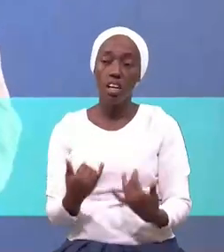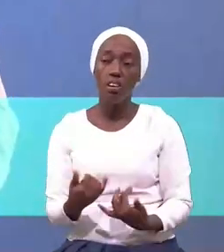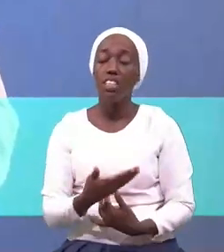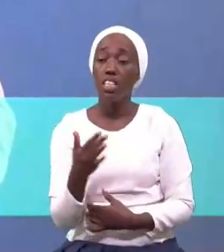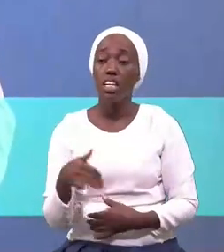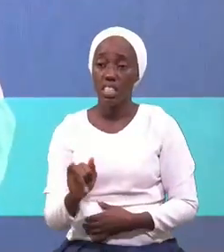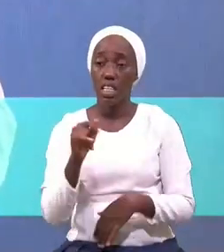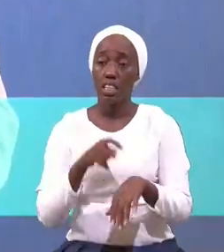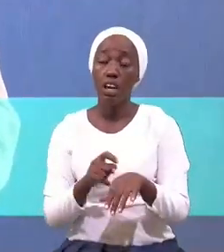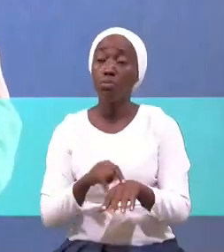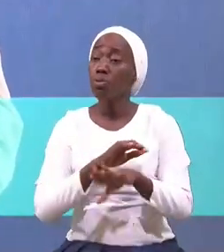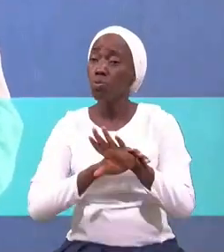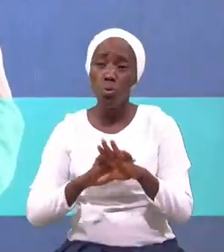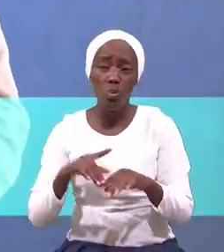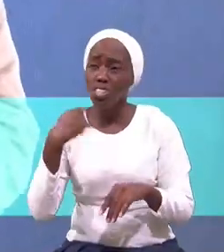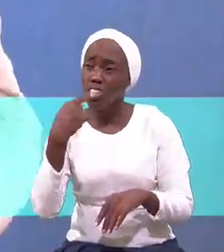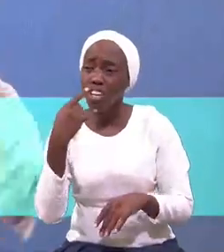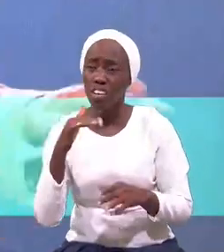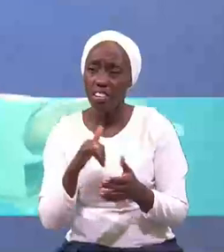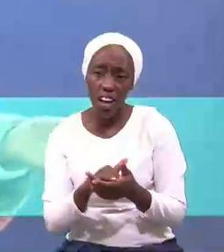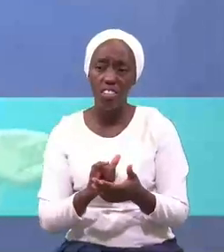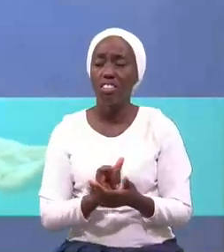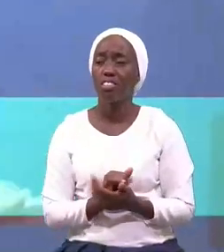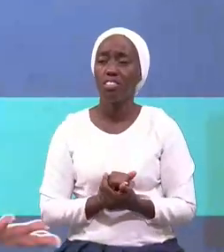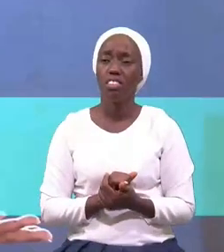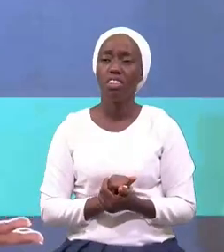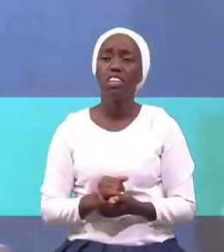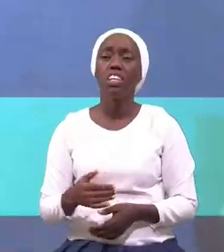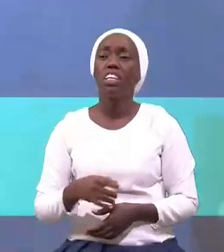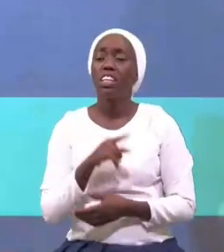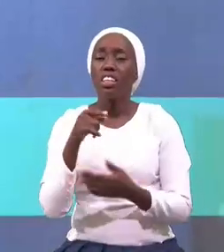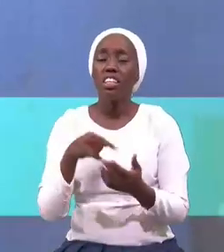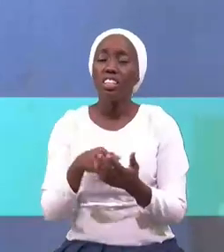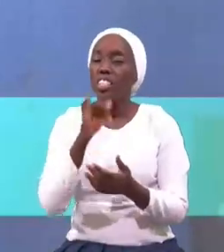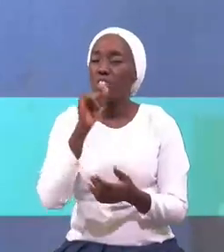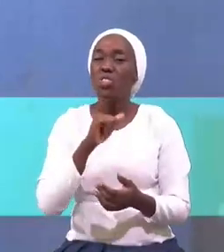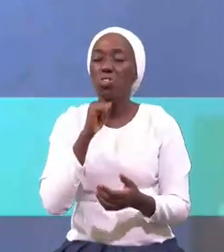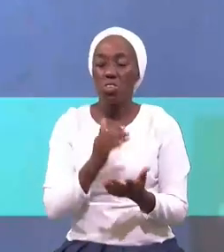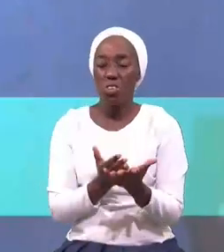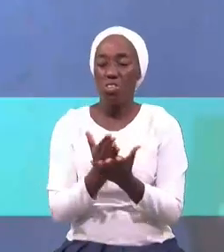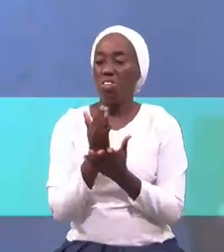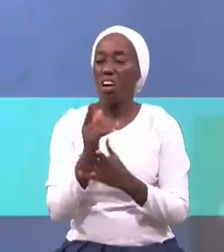Non, je peux maintenant me distraire un peu et aller voir les lieux. Non.